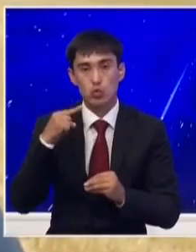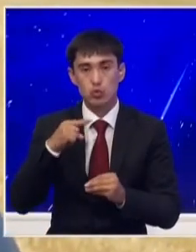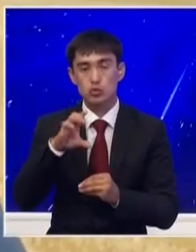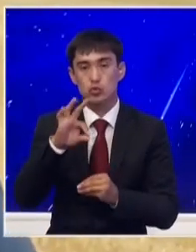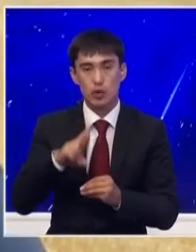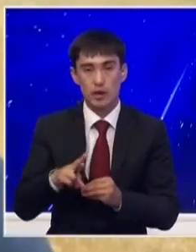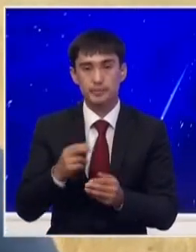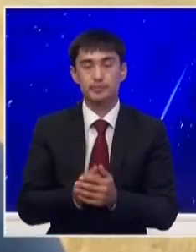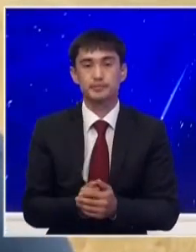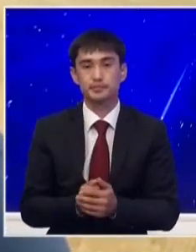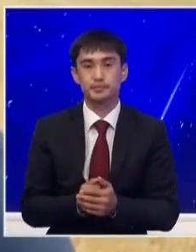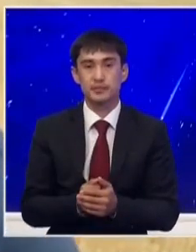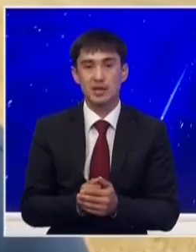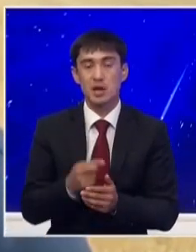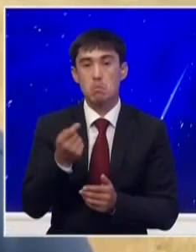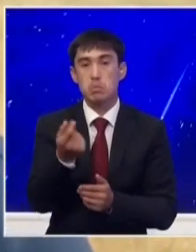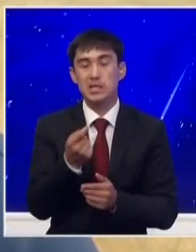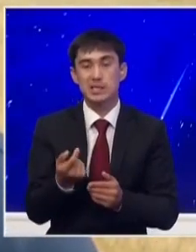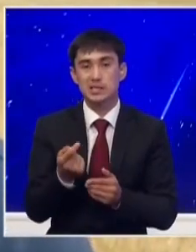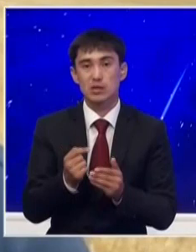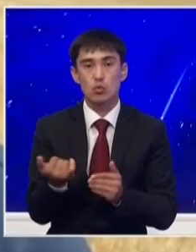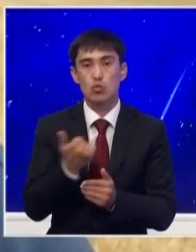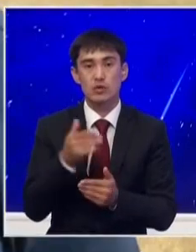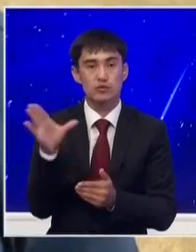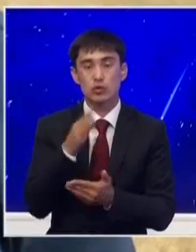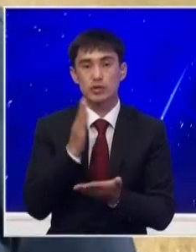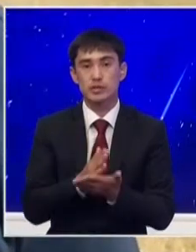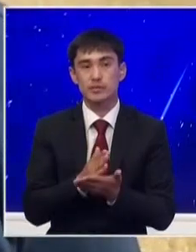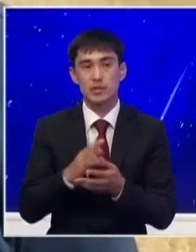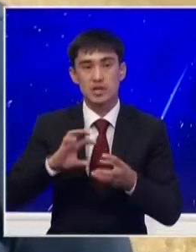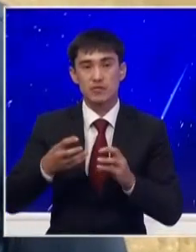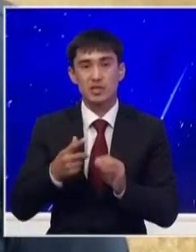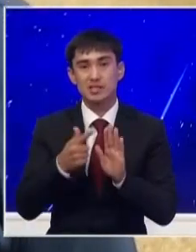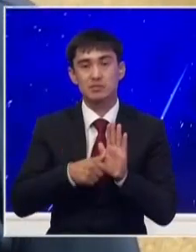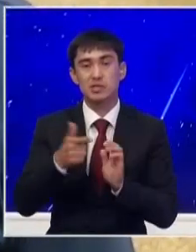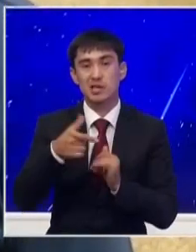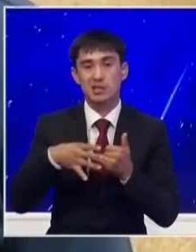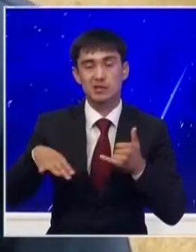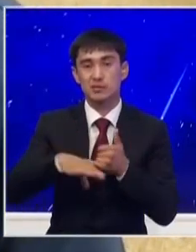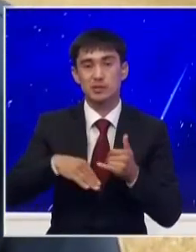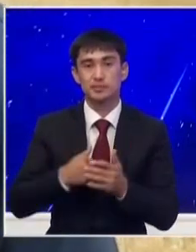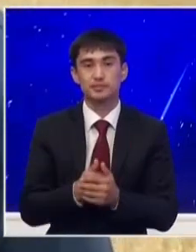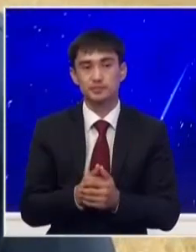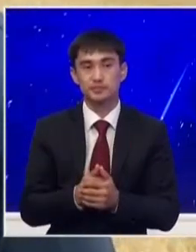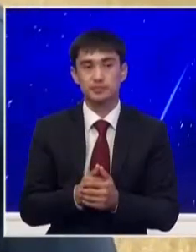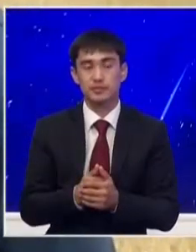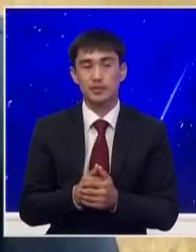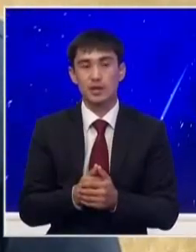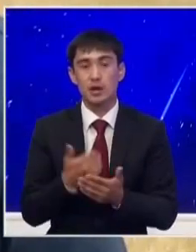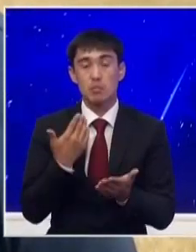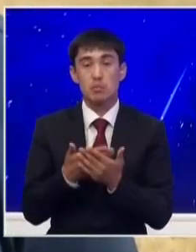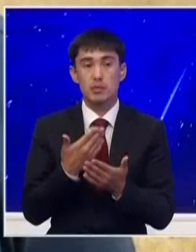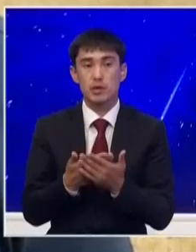соя, пшеница. У нас все есть. Свекла 70 гектаров. Ну,